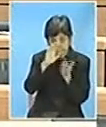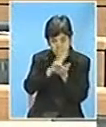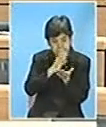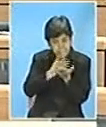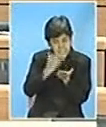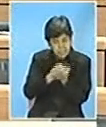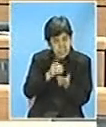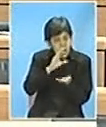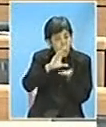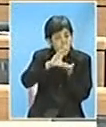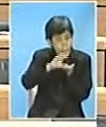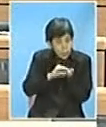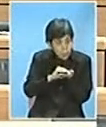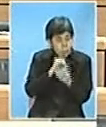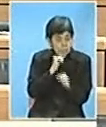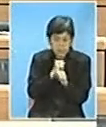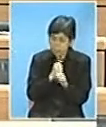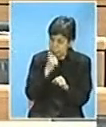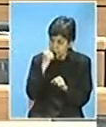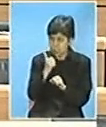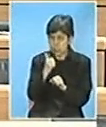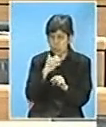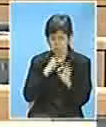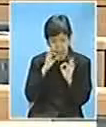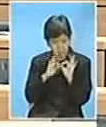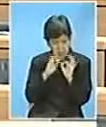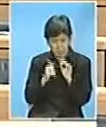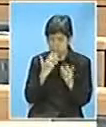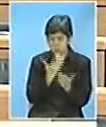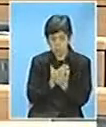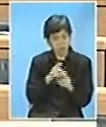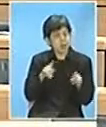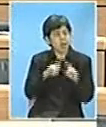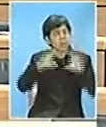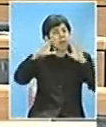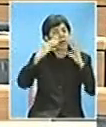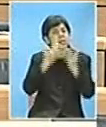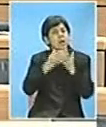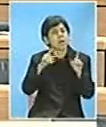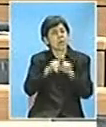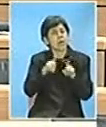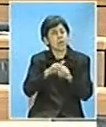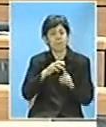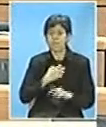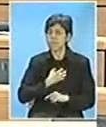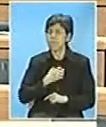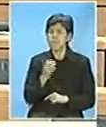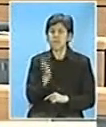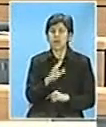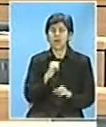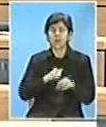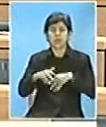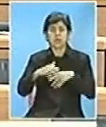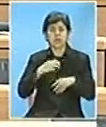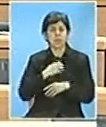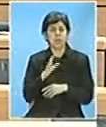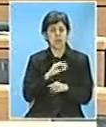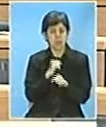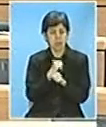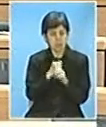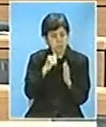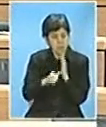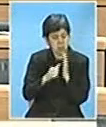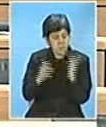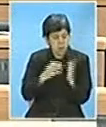น้อยลงหรือต้องใช้อย่างมีประสิทธิภาพนะครับว่ามันเงินกระเป๋าเดียวกันในเมื่อว่าเราเองไม่อยากให้เป็นภาระของพี่น้องประชาชนนะครับลดการจัดเก็